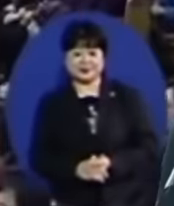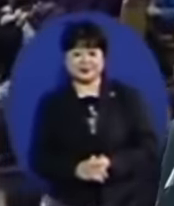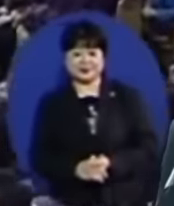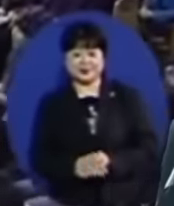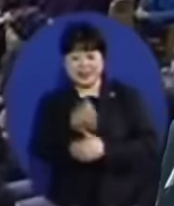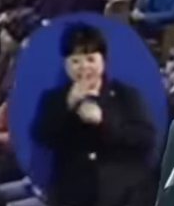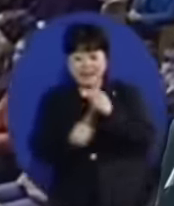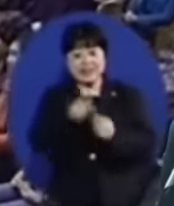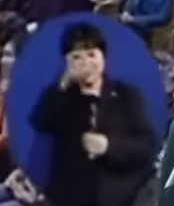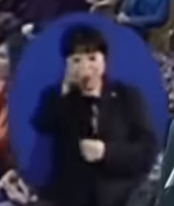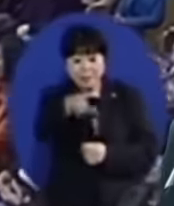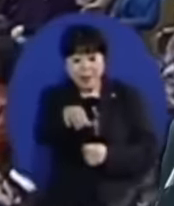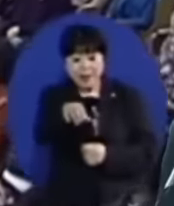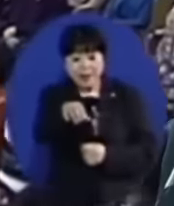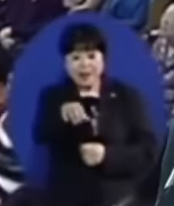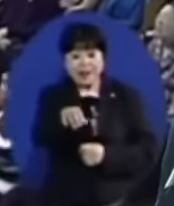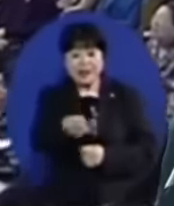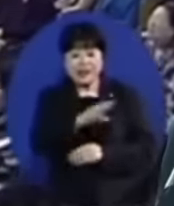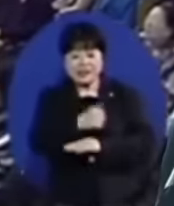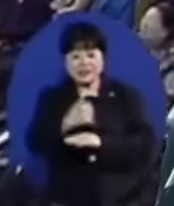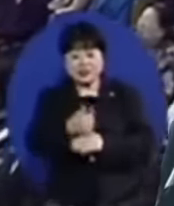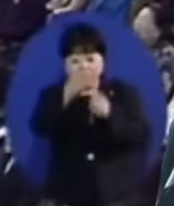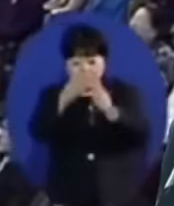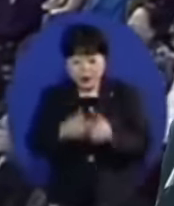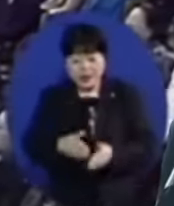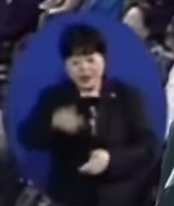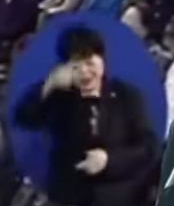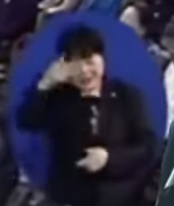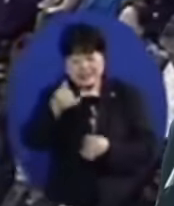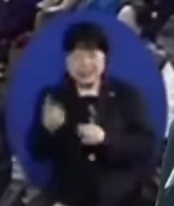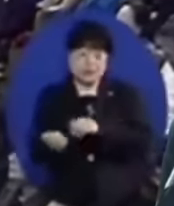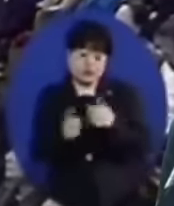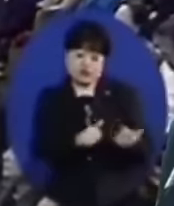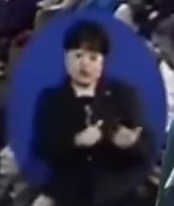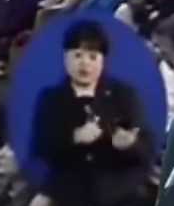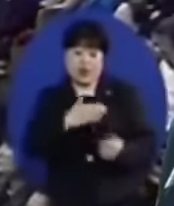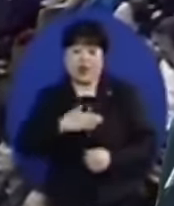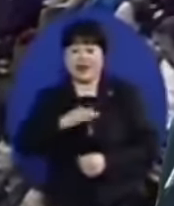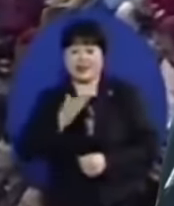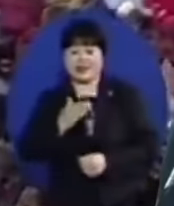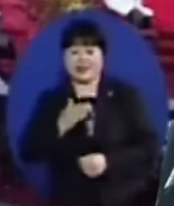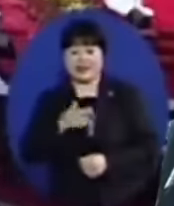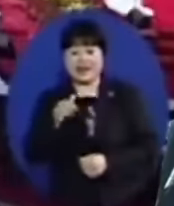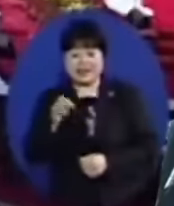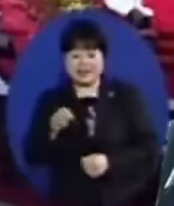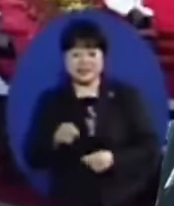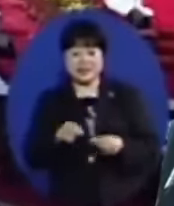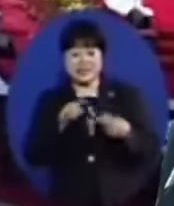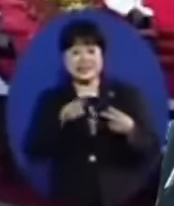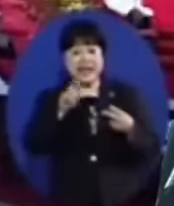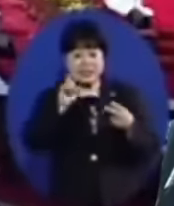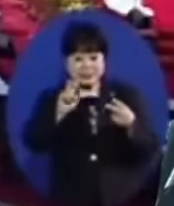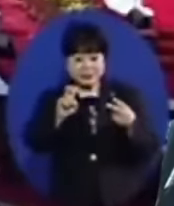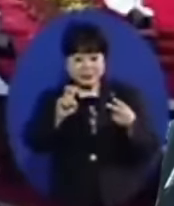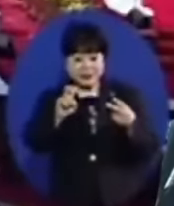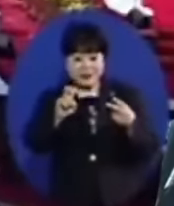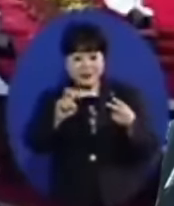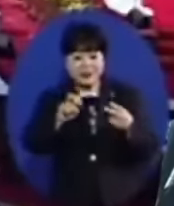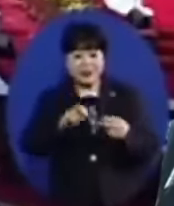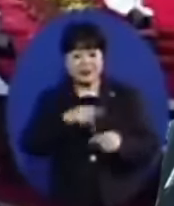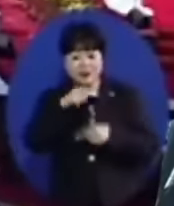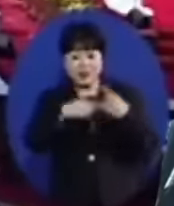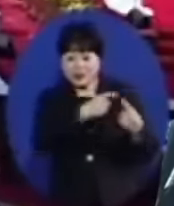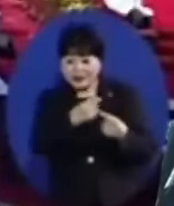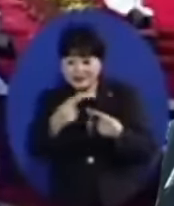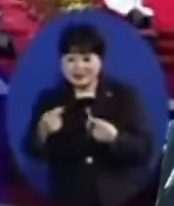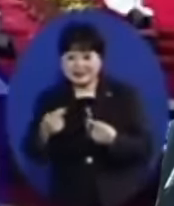하나님 앞에서 우리는 그리스도를 통해서 옛사람이 죽었다는 것을 알아야 되는 것입니다. 갈라디아서 2장 20절 우리 다 같이 한번